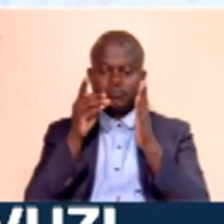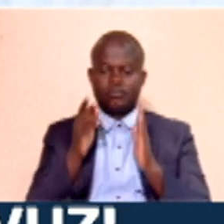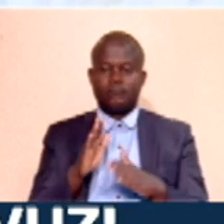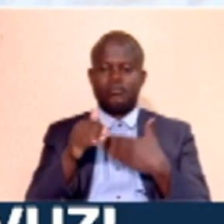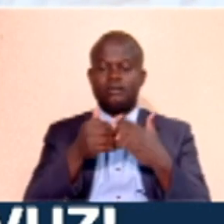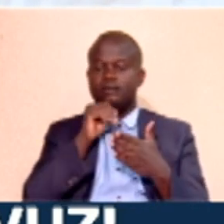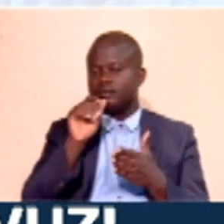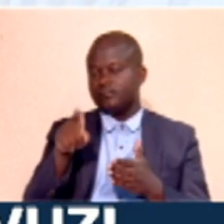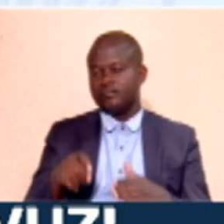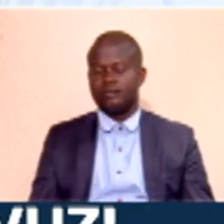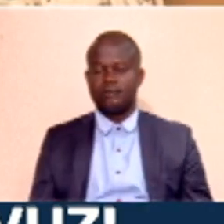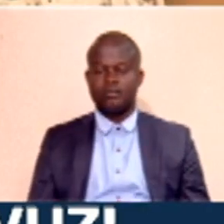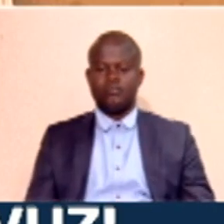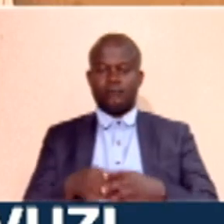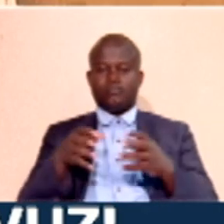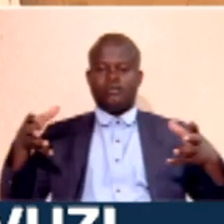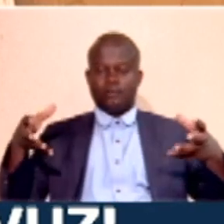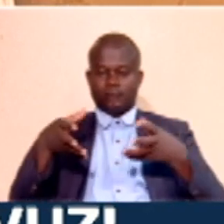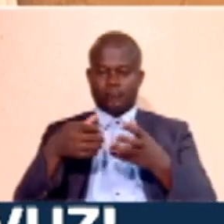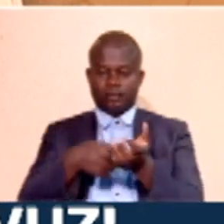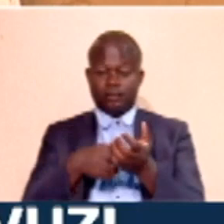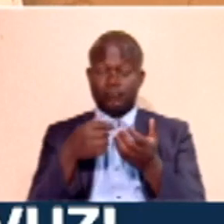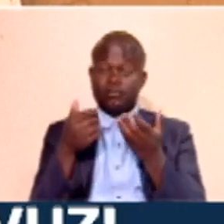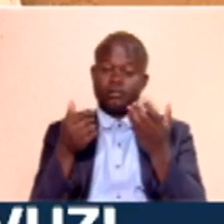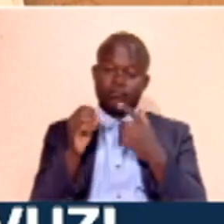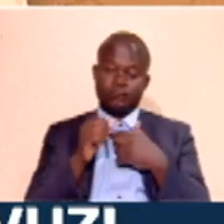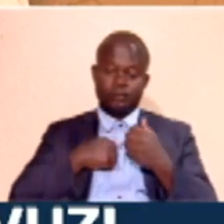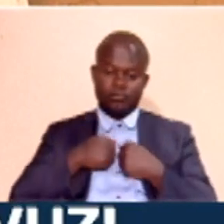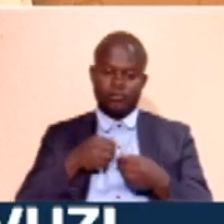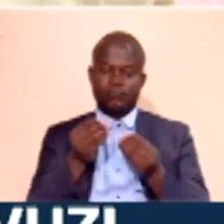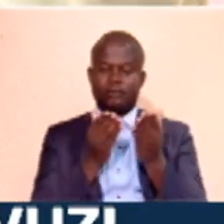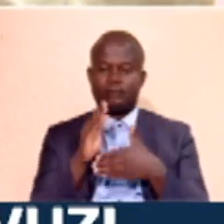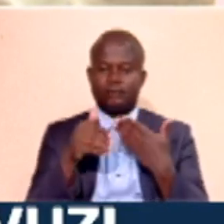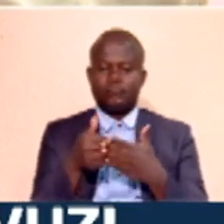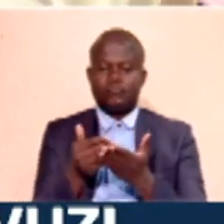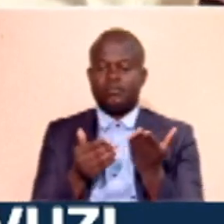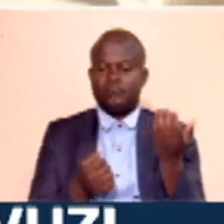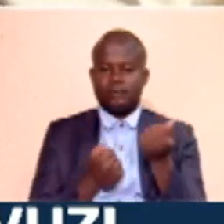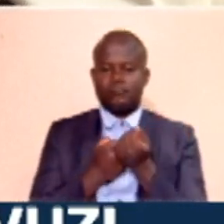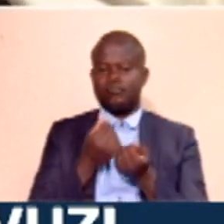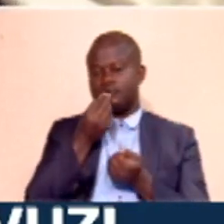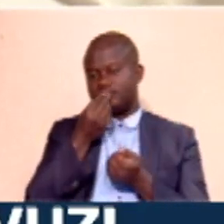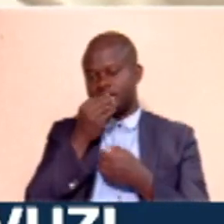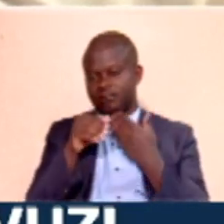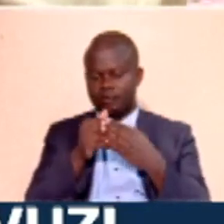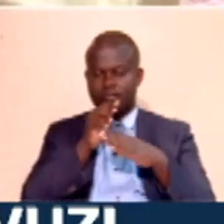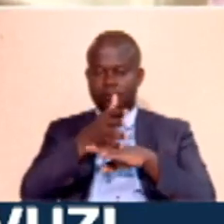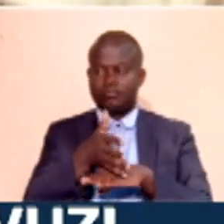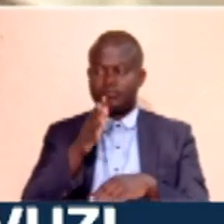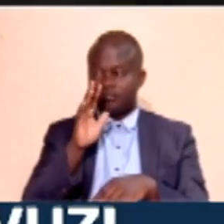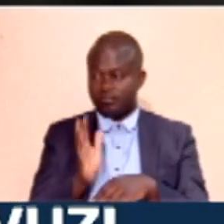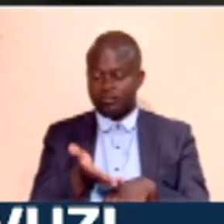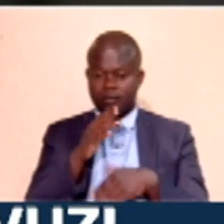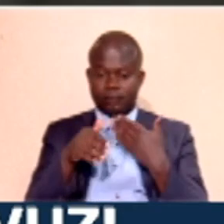bitari bikwiriye. Ihuriro ry'abavuzi gakondo rivuga ko mu Rwanda hari abatanga serivisi z'ubuvuzi n'inyunganiramirire basaga